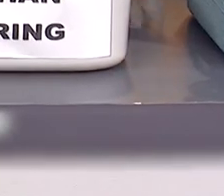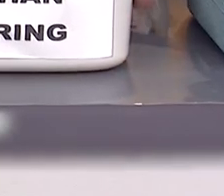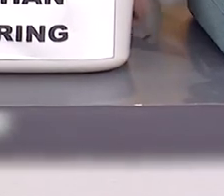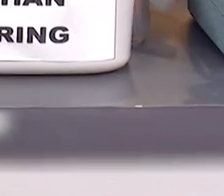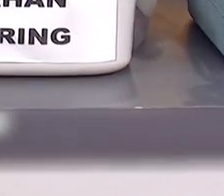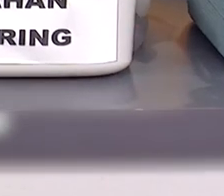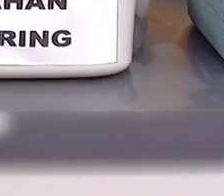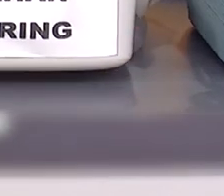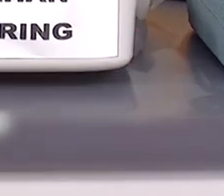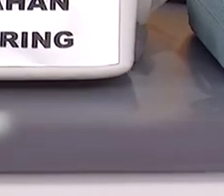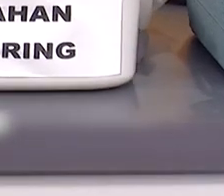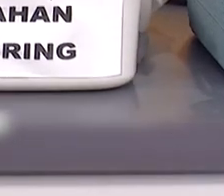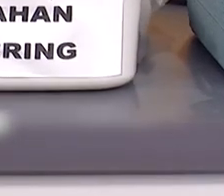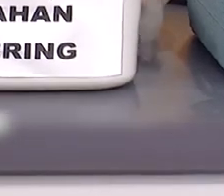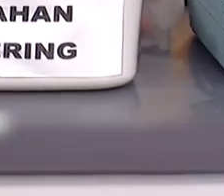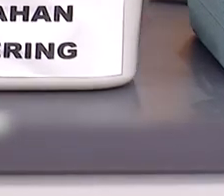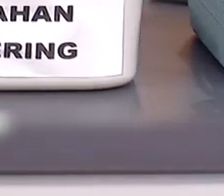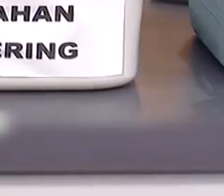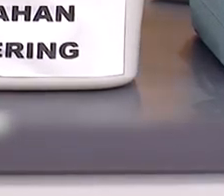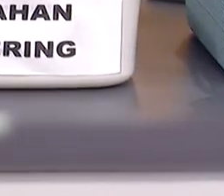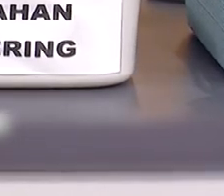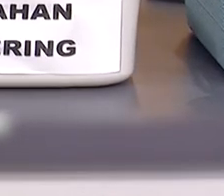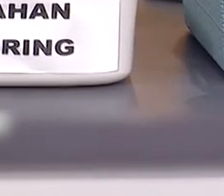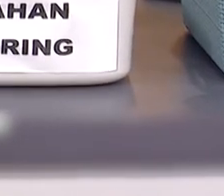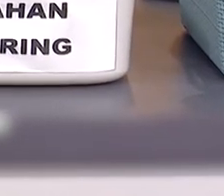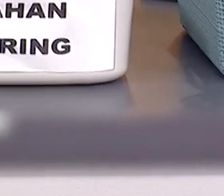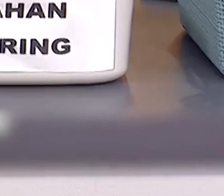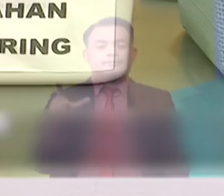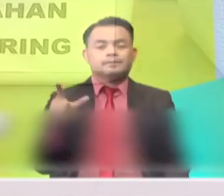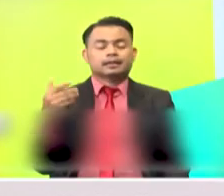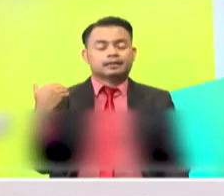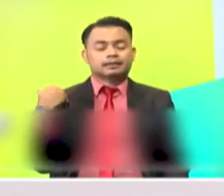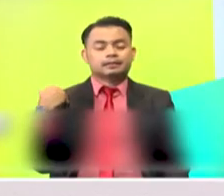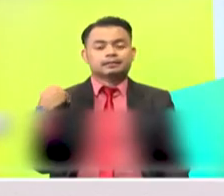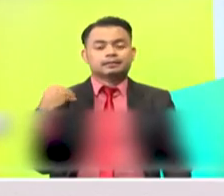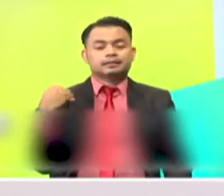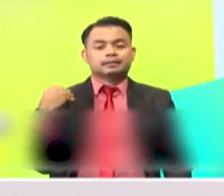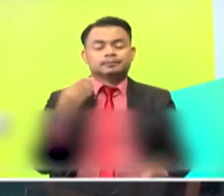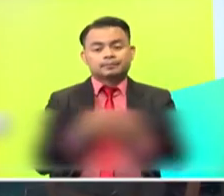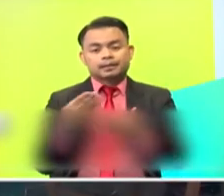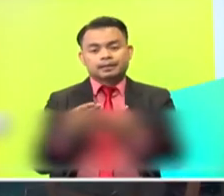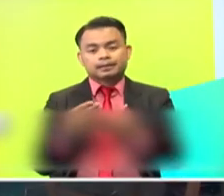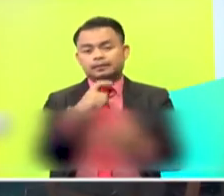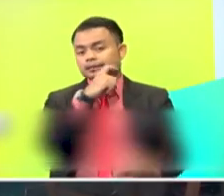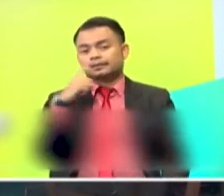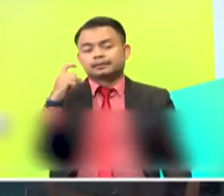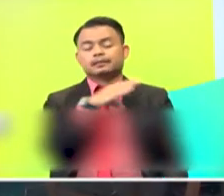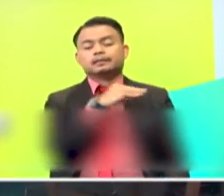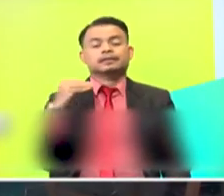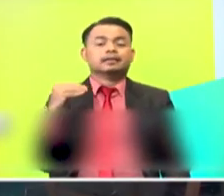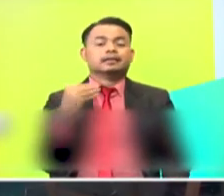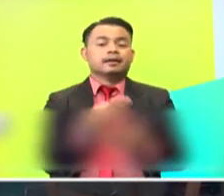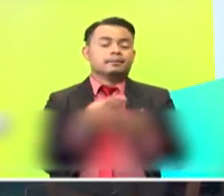baiklah disini Ila bahan kering dan sini bahan Masa saya cuma yecheng kita dalam waktu itu Oke kita